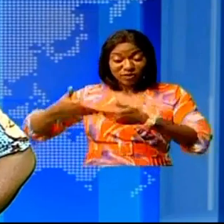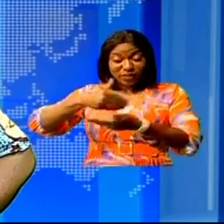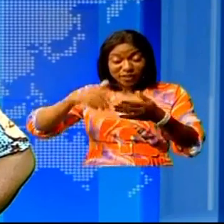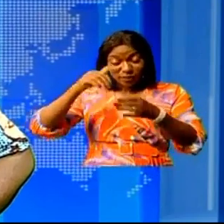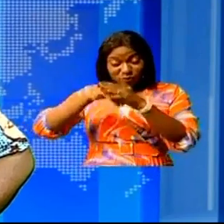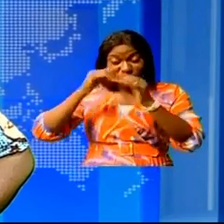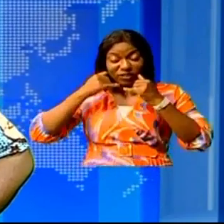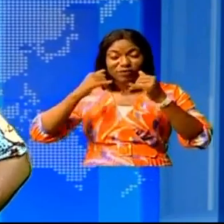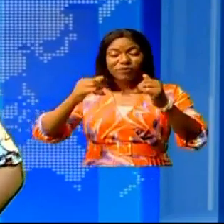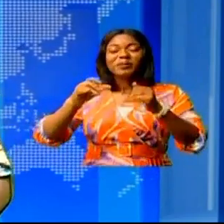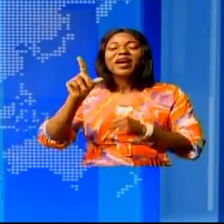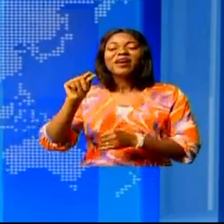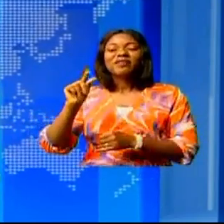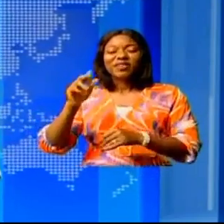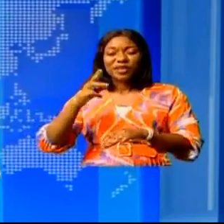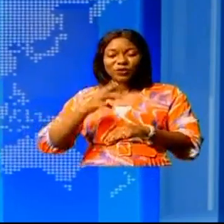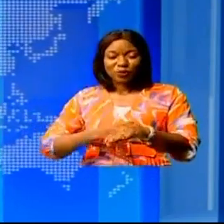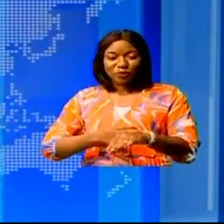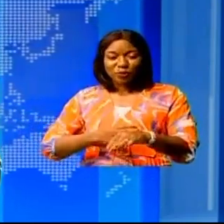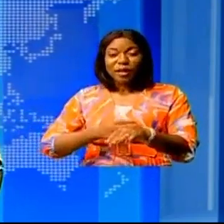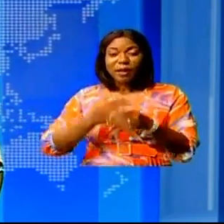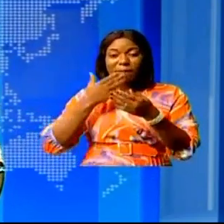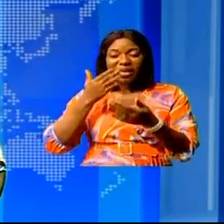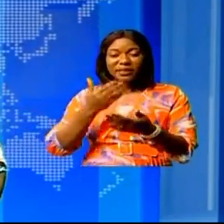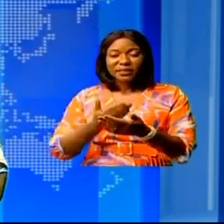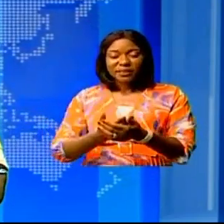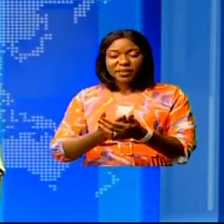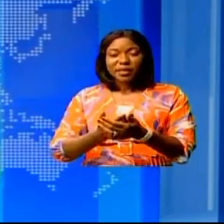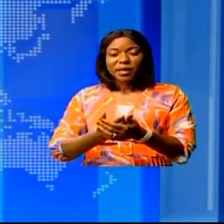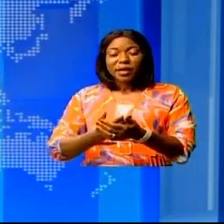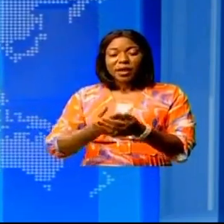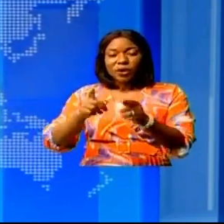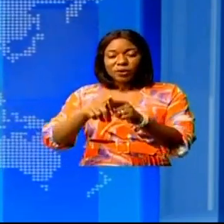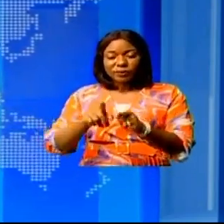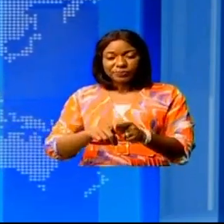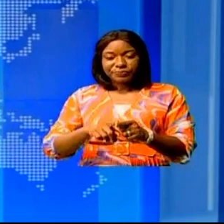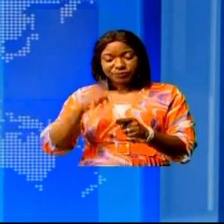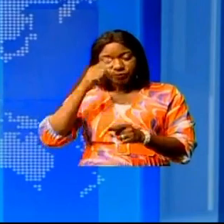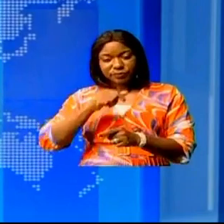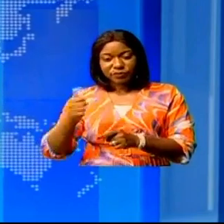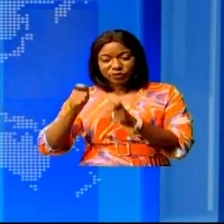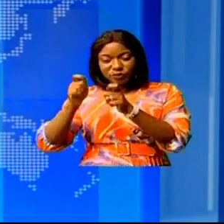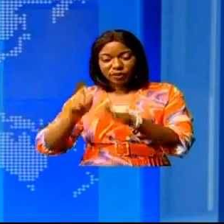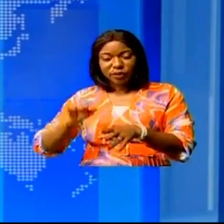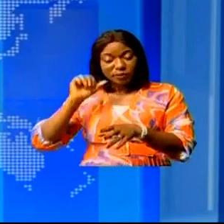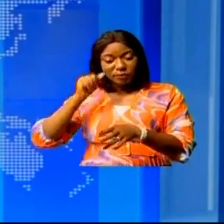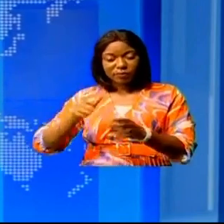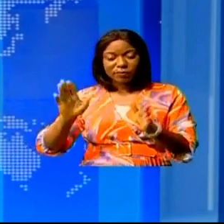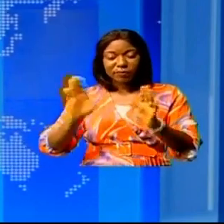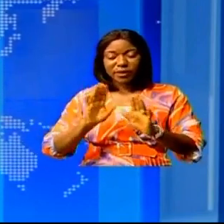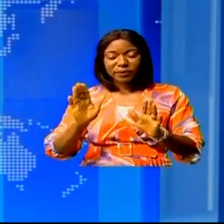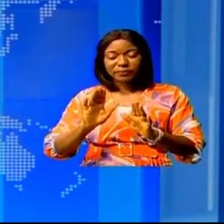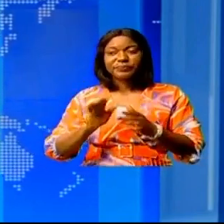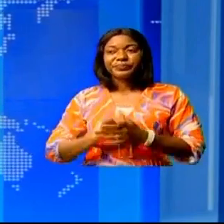pour la grande édition du journal. Moi, je vous retrouve demain avec le même plaisir. Au revoir.